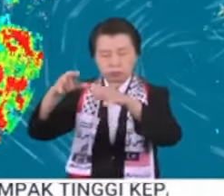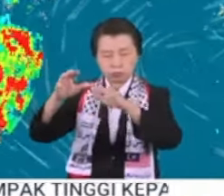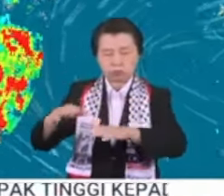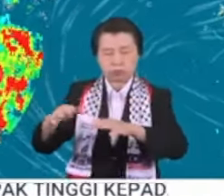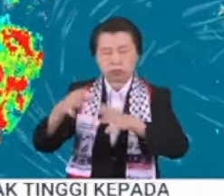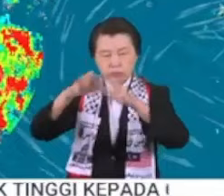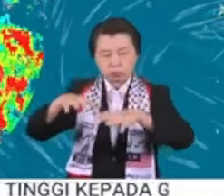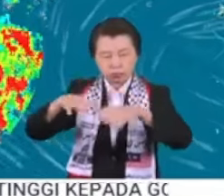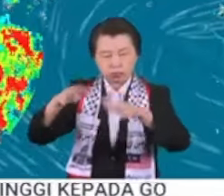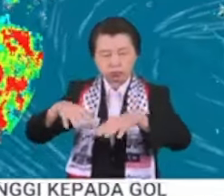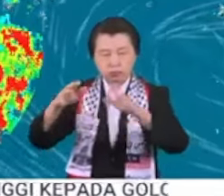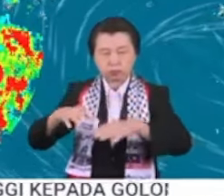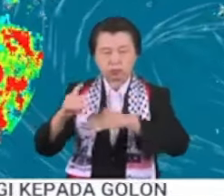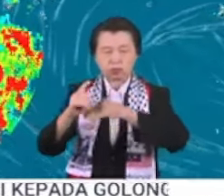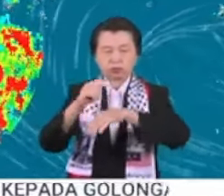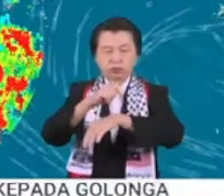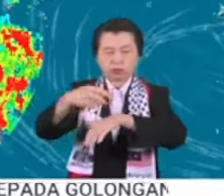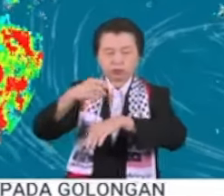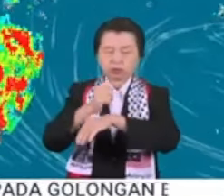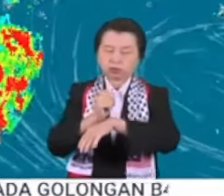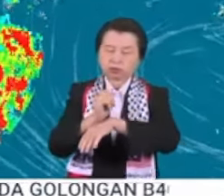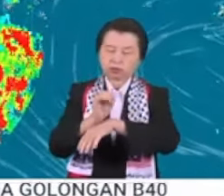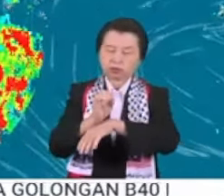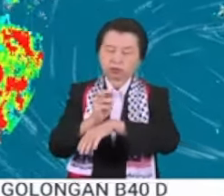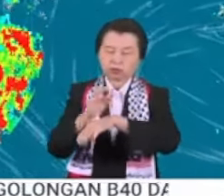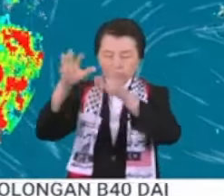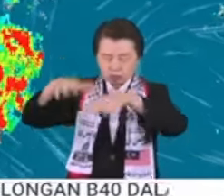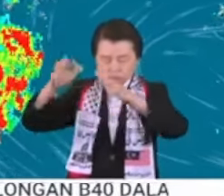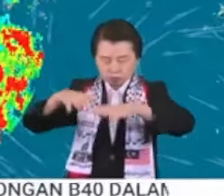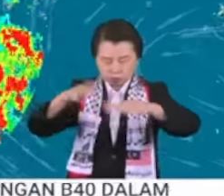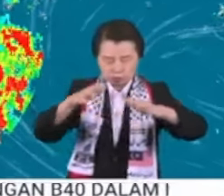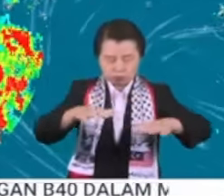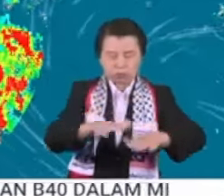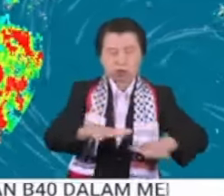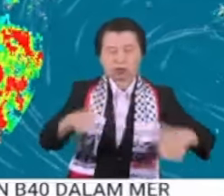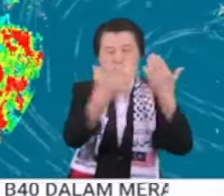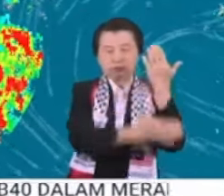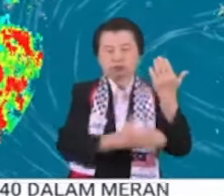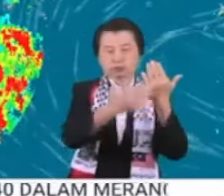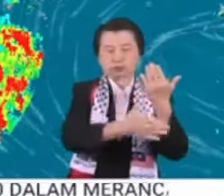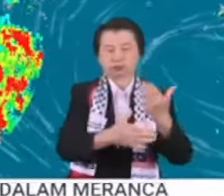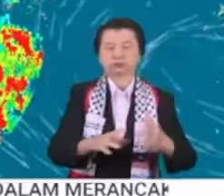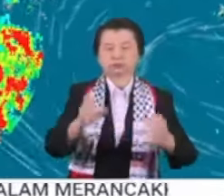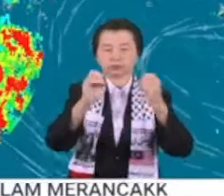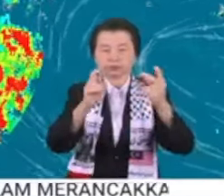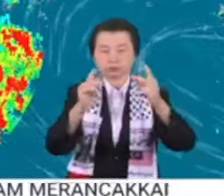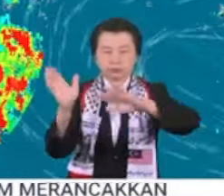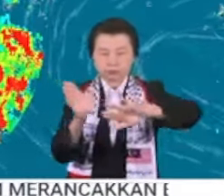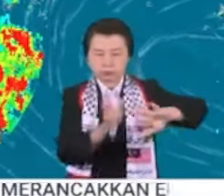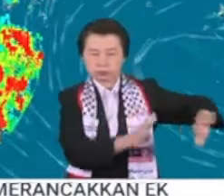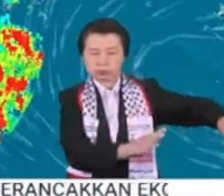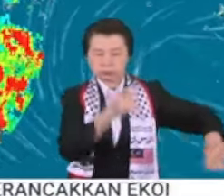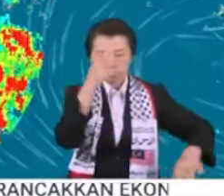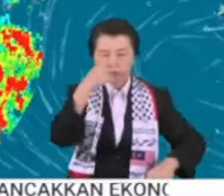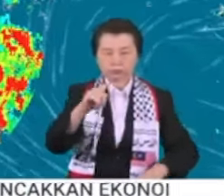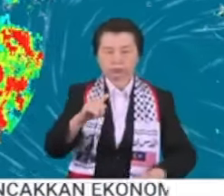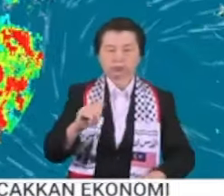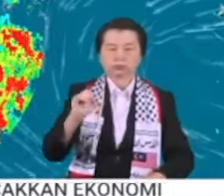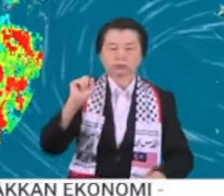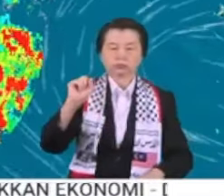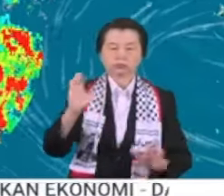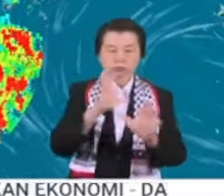awan hujan yang berada di Tioman ini akan terus memasuki ke Semenanjung Malaysia. Baik, bagi di pantai barat Semenanjung